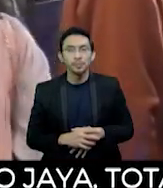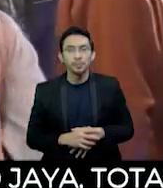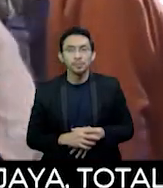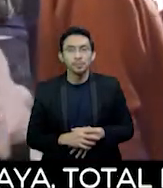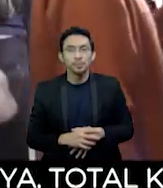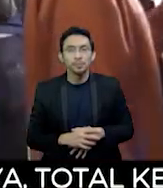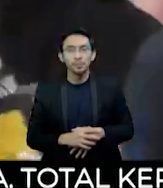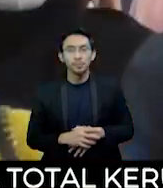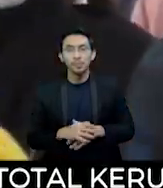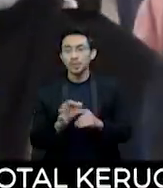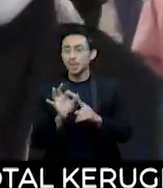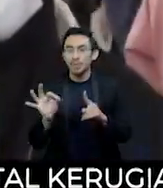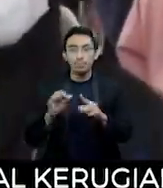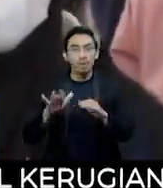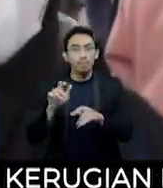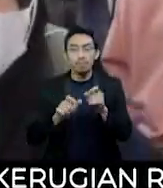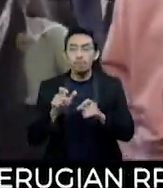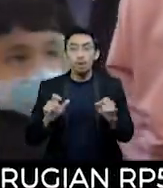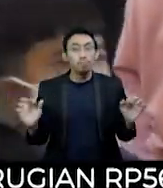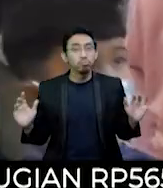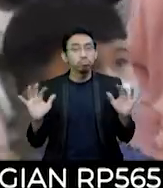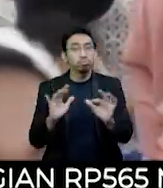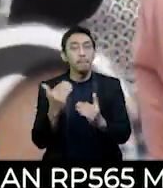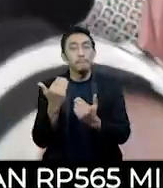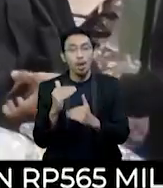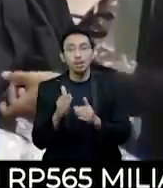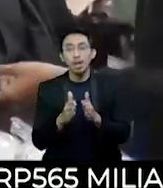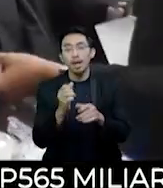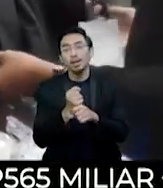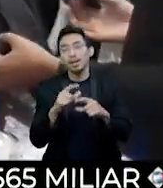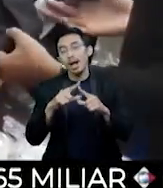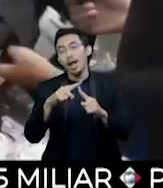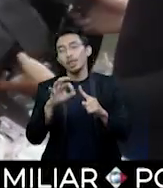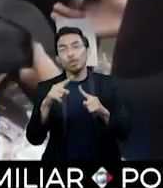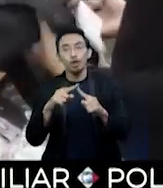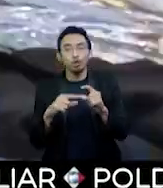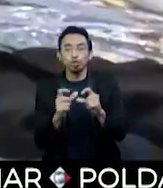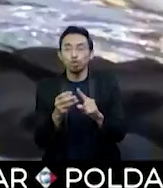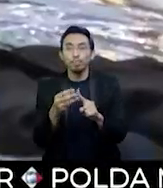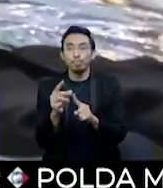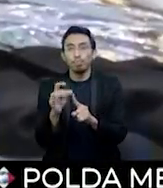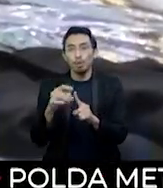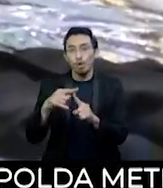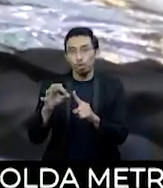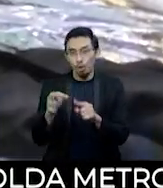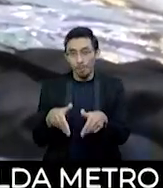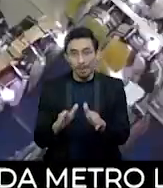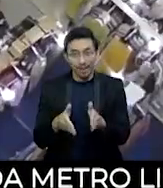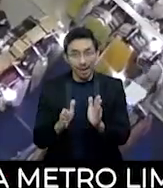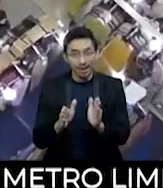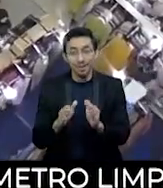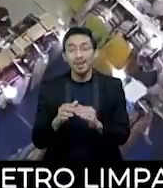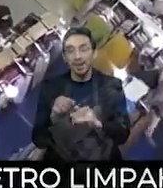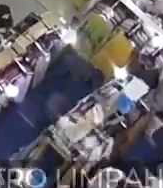Ribuan pengunjung memadati pusat perbelanjaan Jalan Gatot Subroto Medan pada Sabtu malam. 8 hari menjelang Hari Raya Idul Fitri, pengunjung